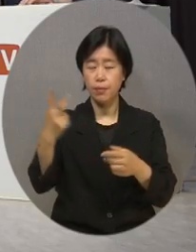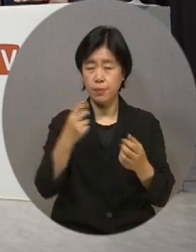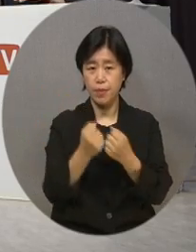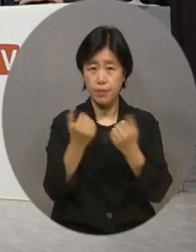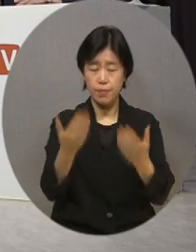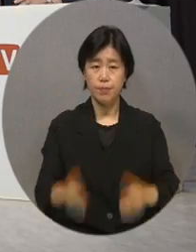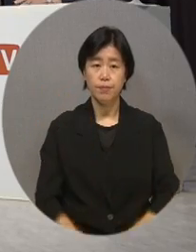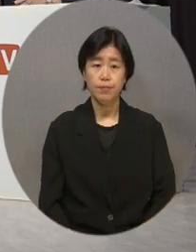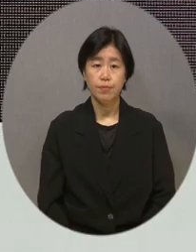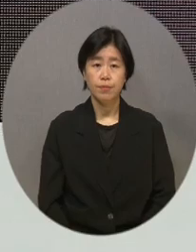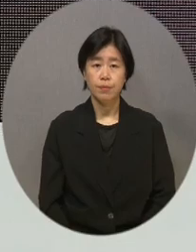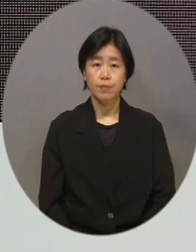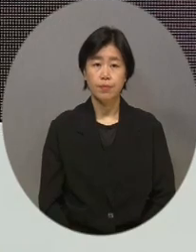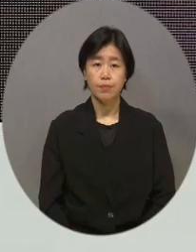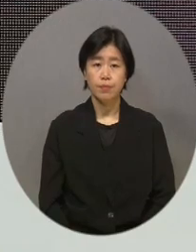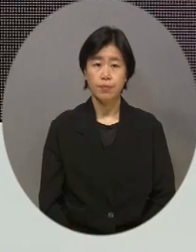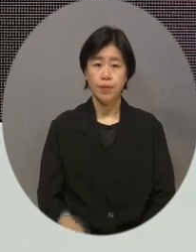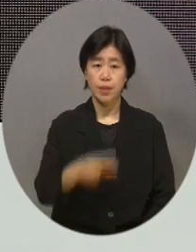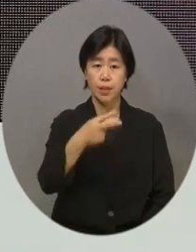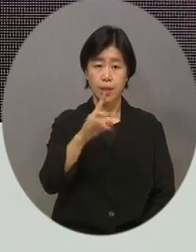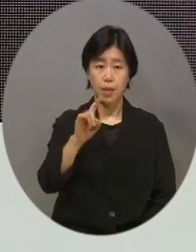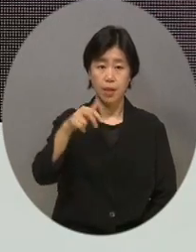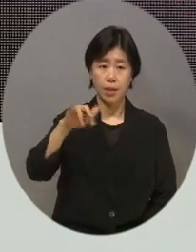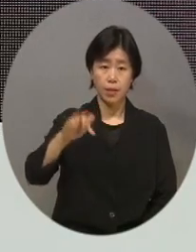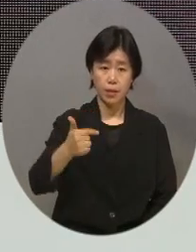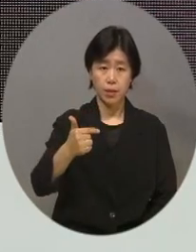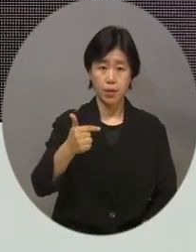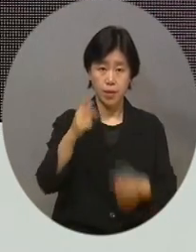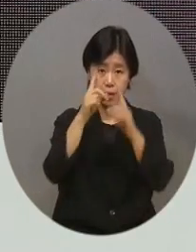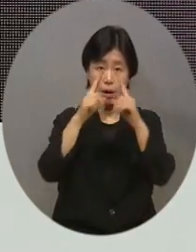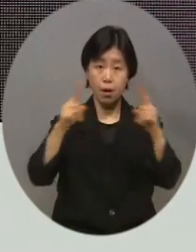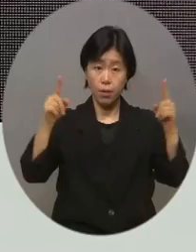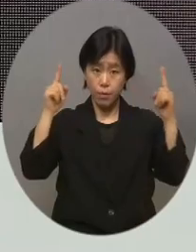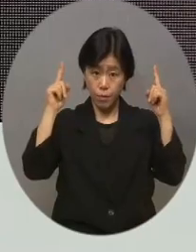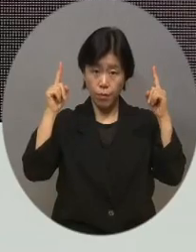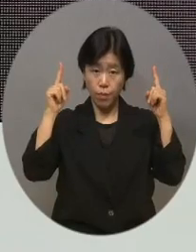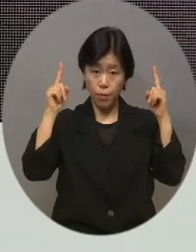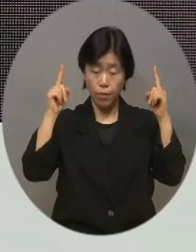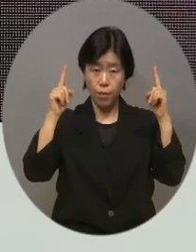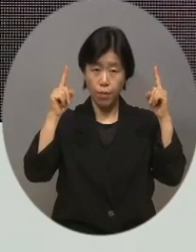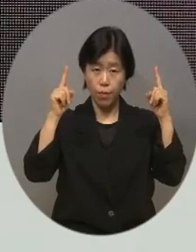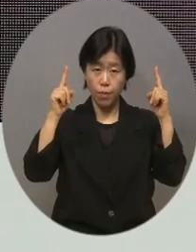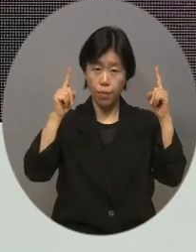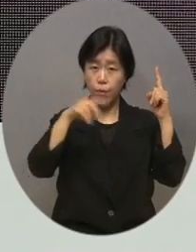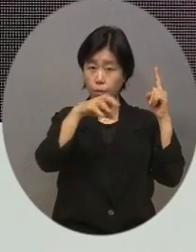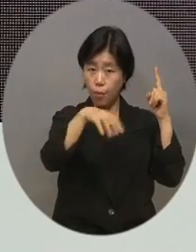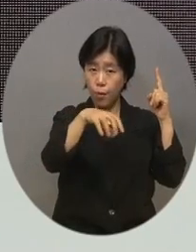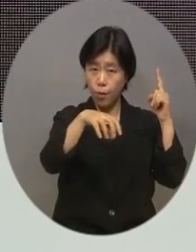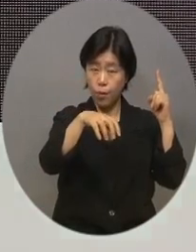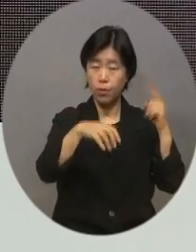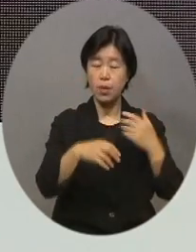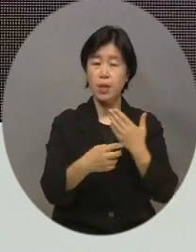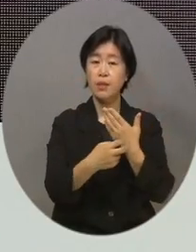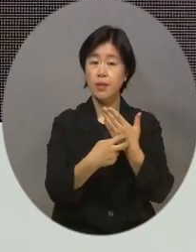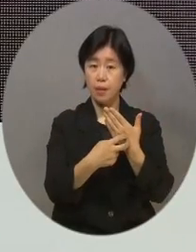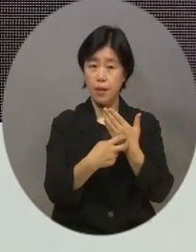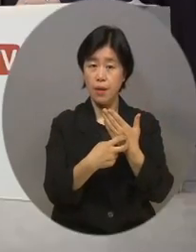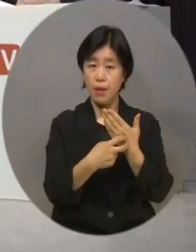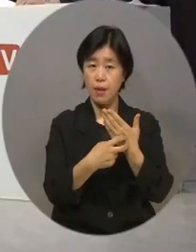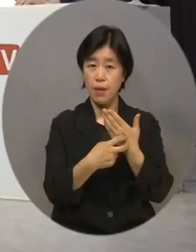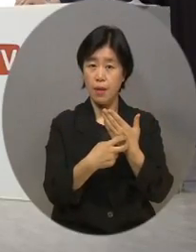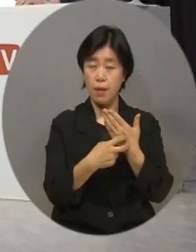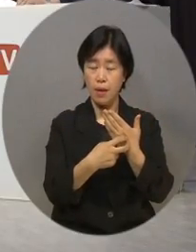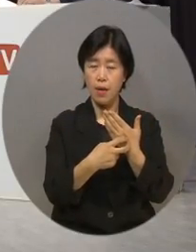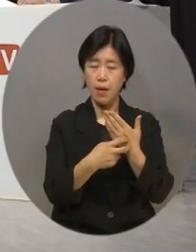북부 지역에서는 이제 대진대학교가 그 의대를 추진하고 있습니다. 예. 가능성이 있다고 보십니까? 저는 이걸